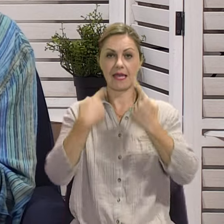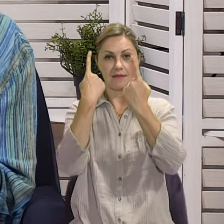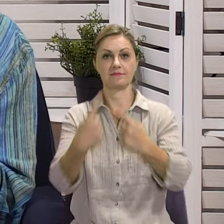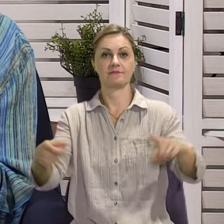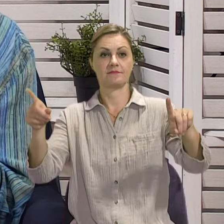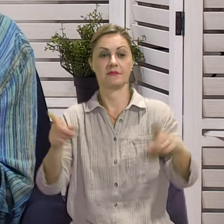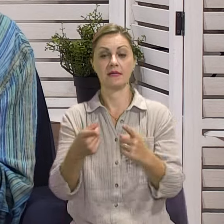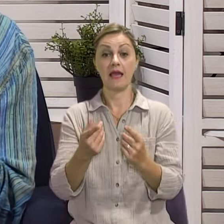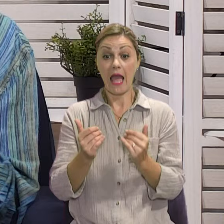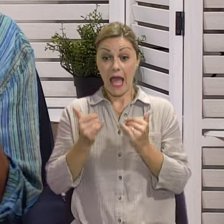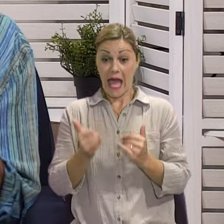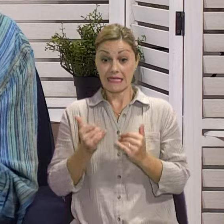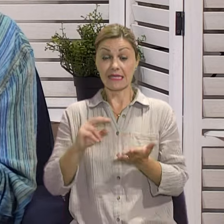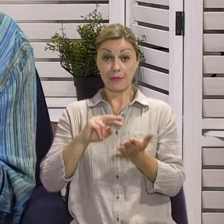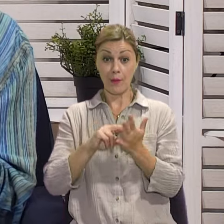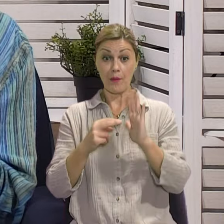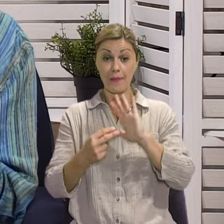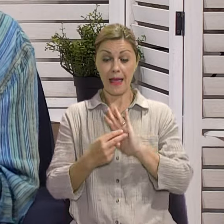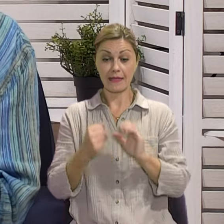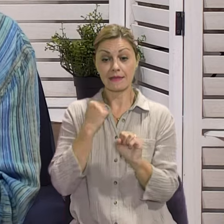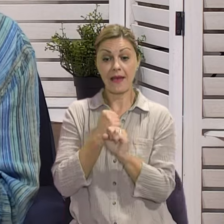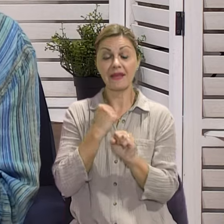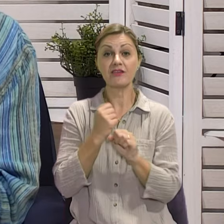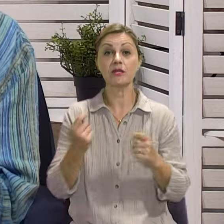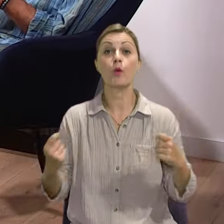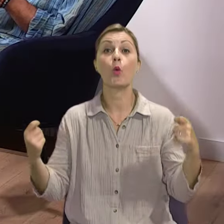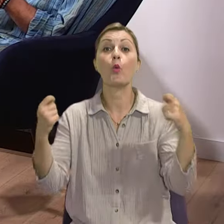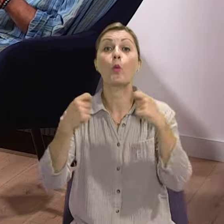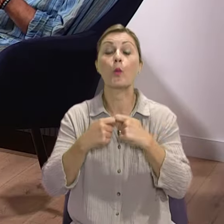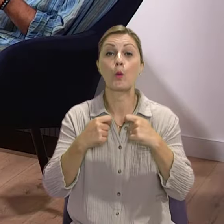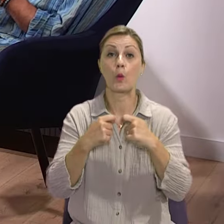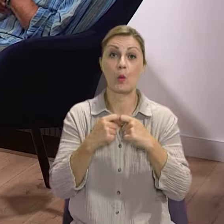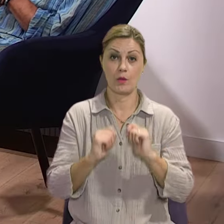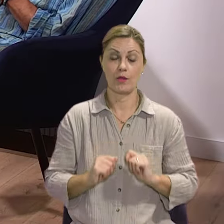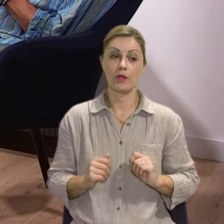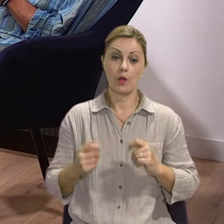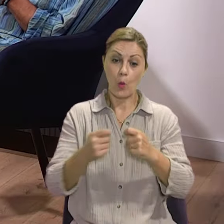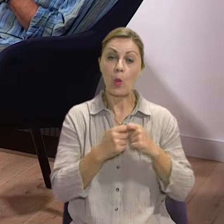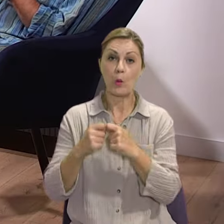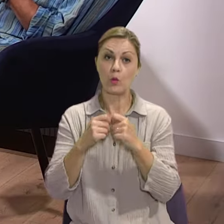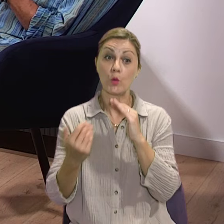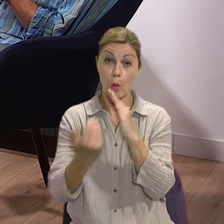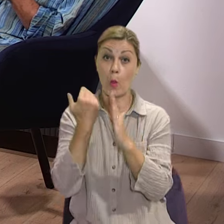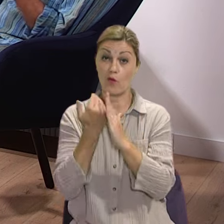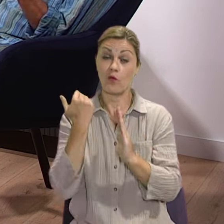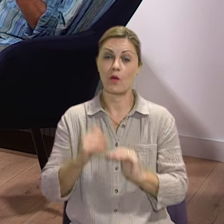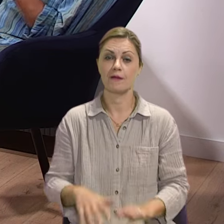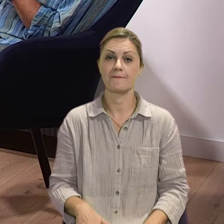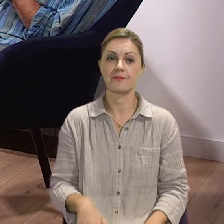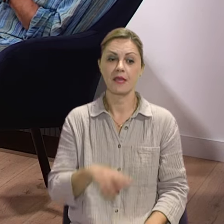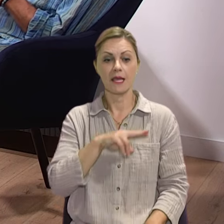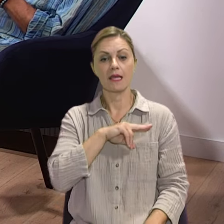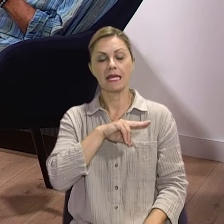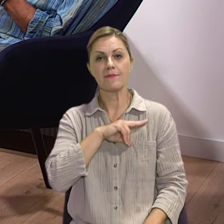napraviti udrugu, pa ćemo se osnovati napokon. Formalizirat ćete to. Formalizirat ćemo i to. I imamo neku